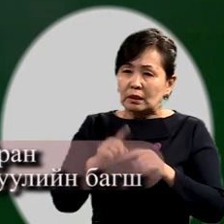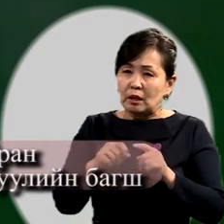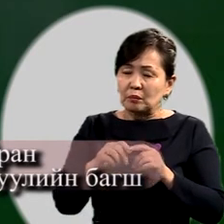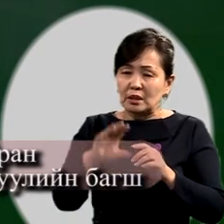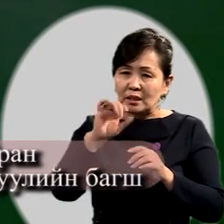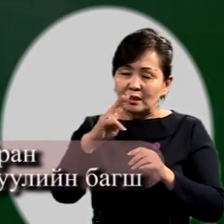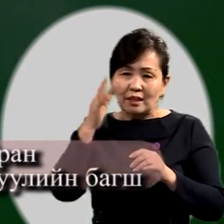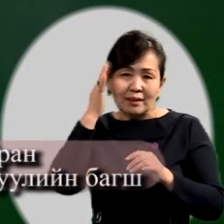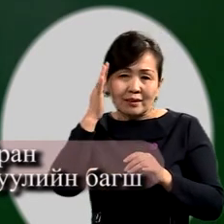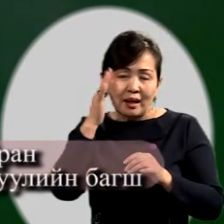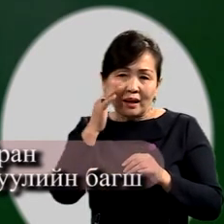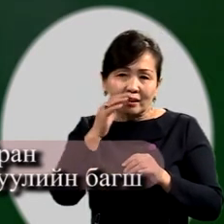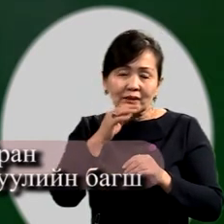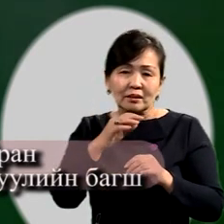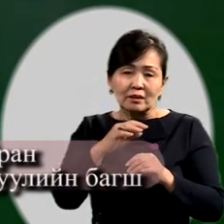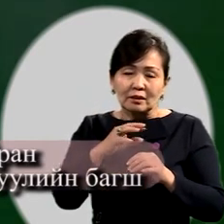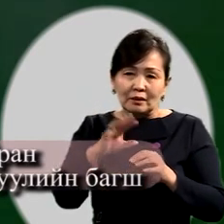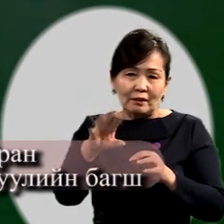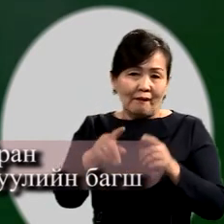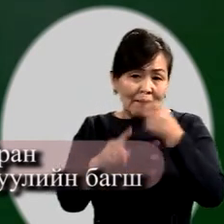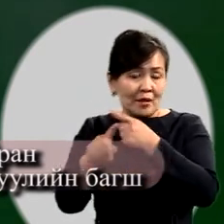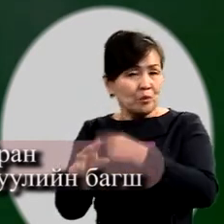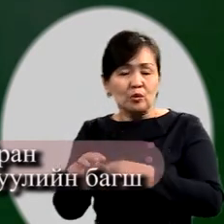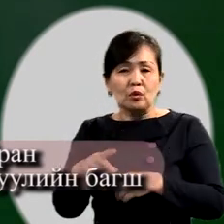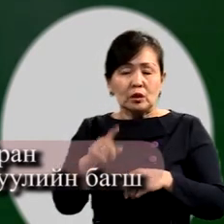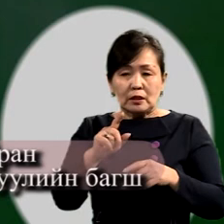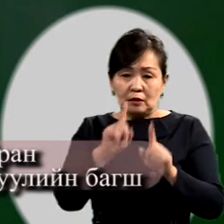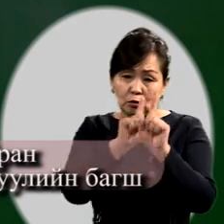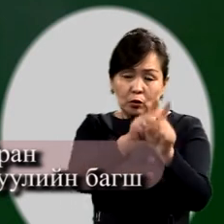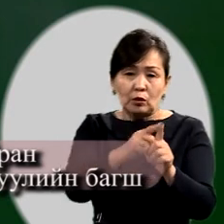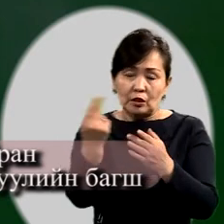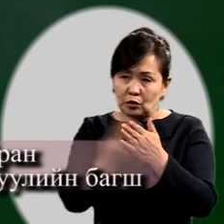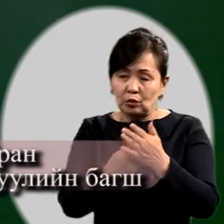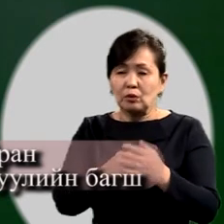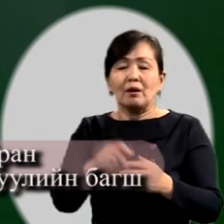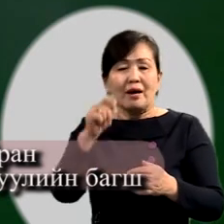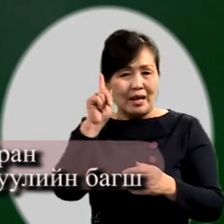болып, тек қана өз ойыңнан сызған туынды болуы тиіс.